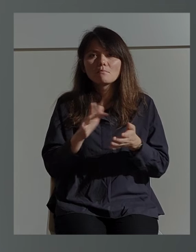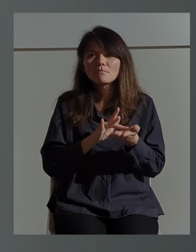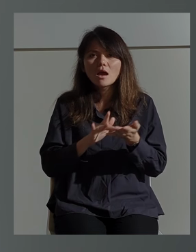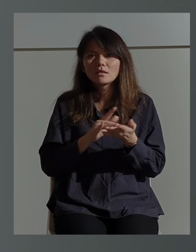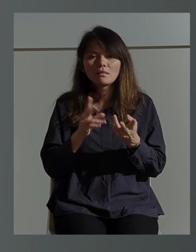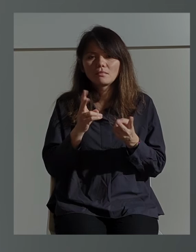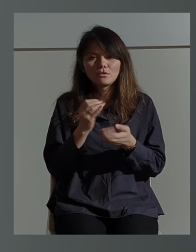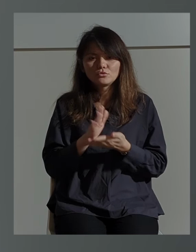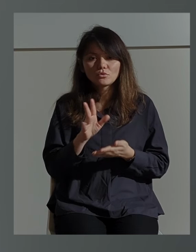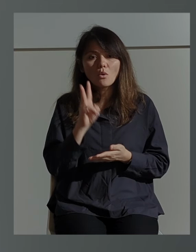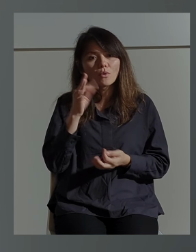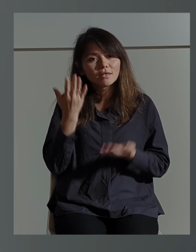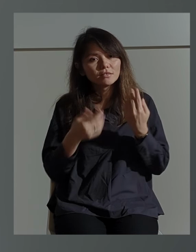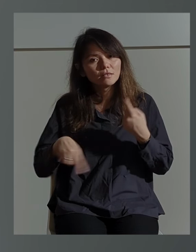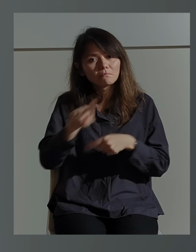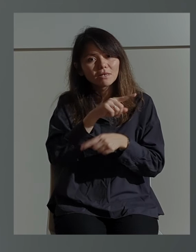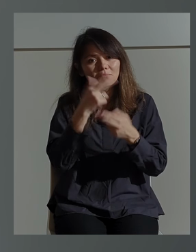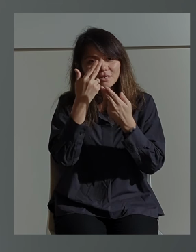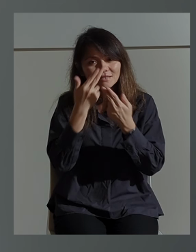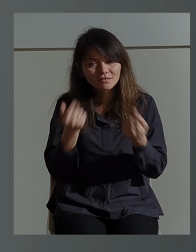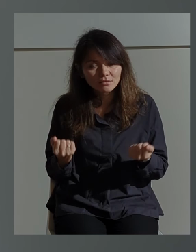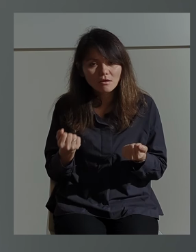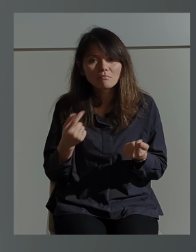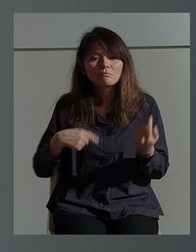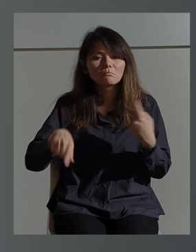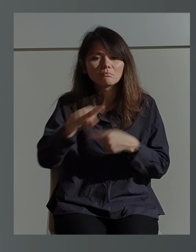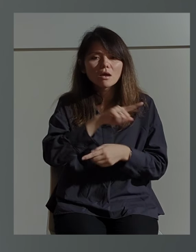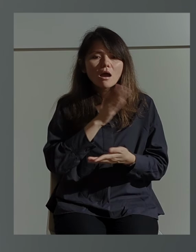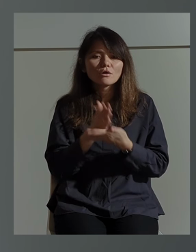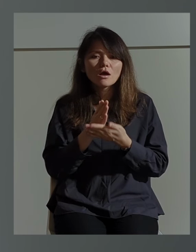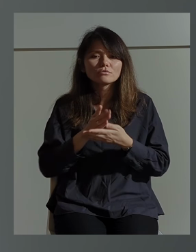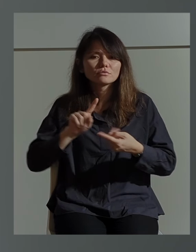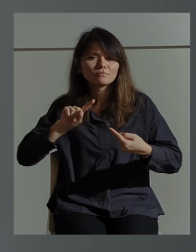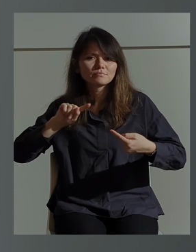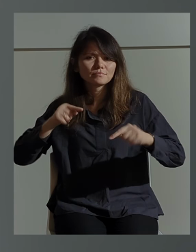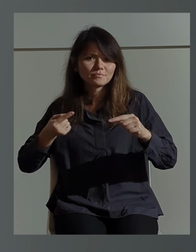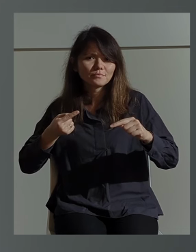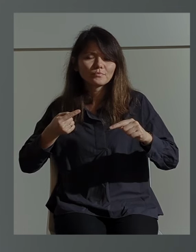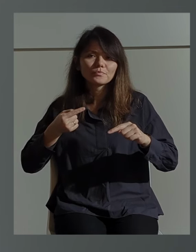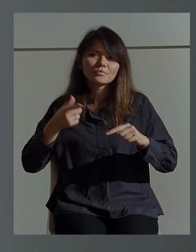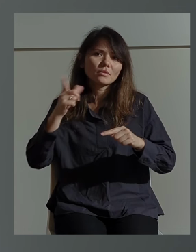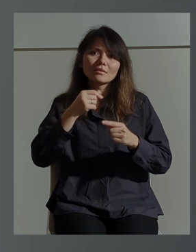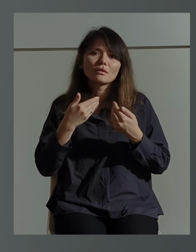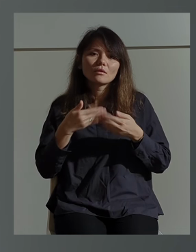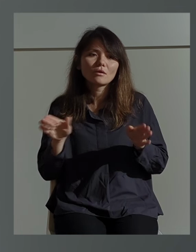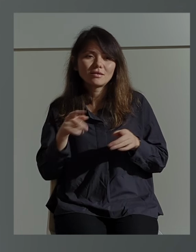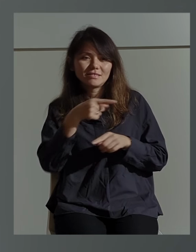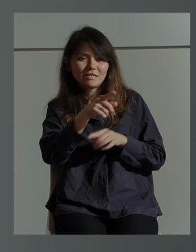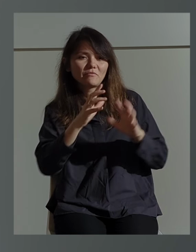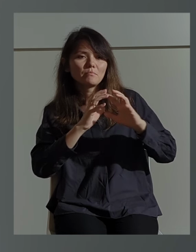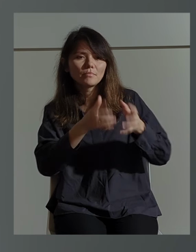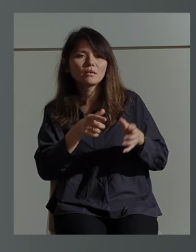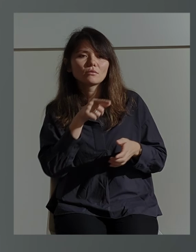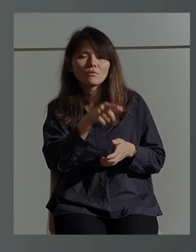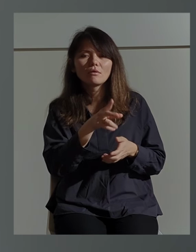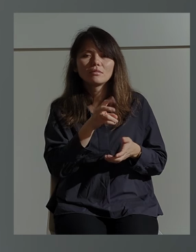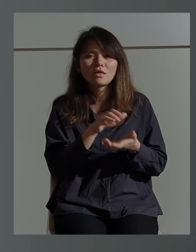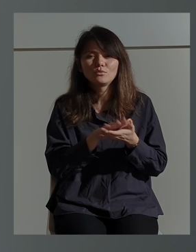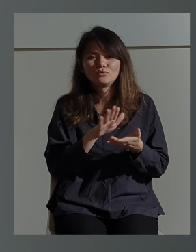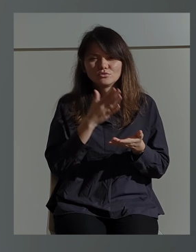признаем Мы окажемся радикально голыми перед миром который вообще-то достаточно не дружелюбен то есть